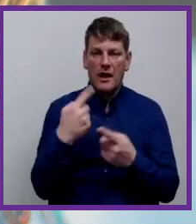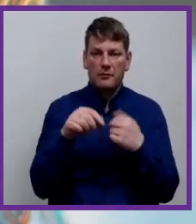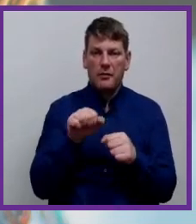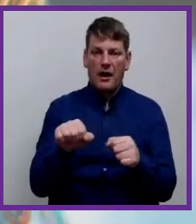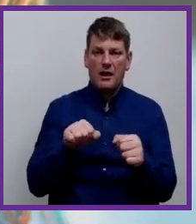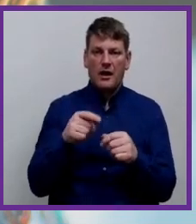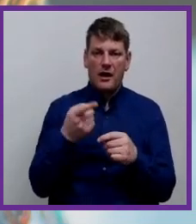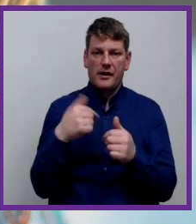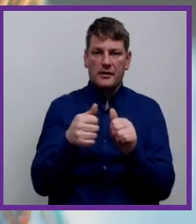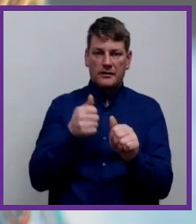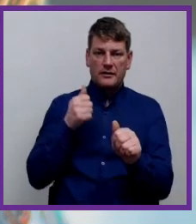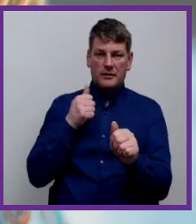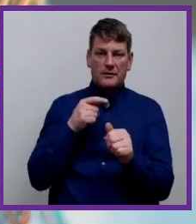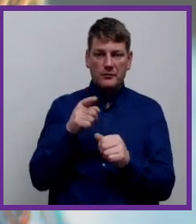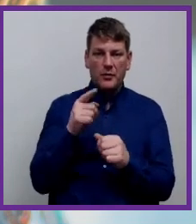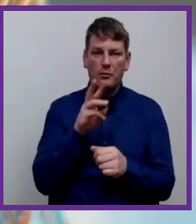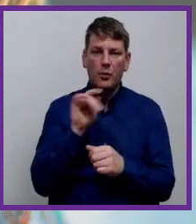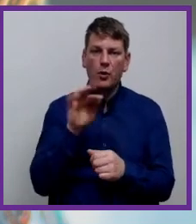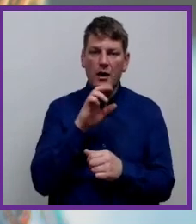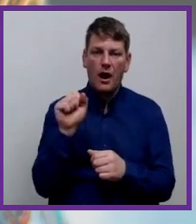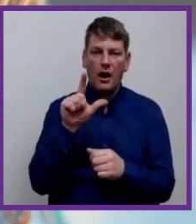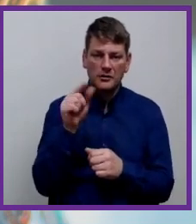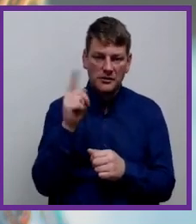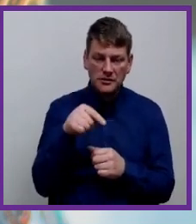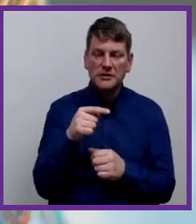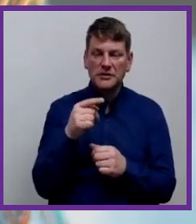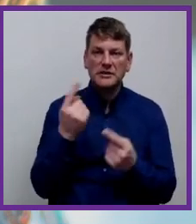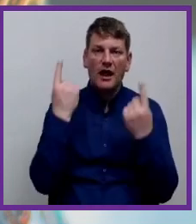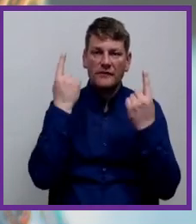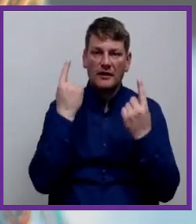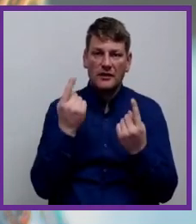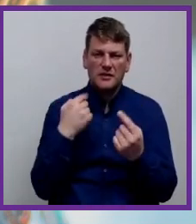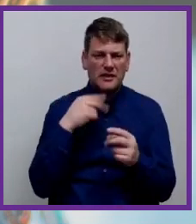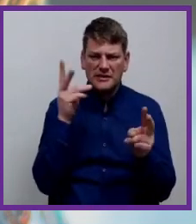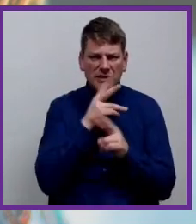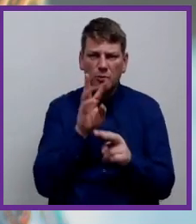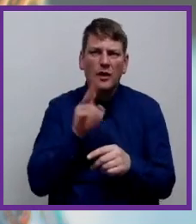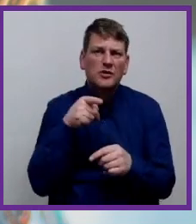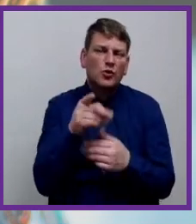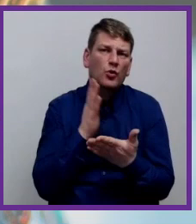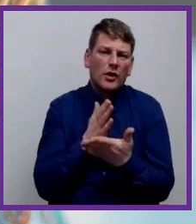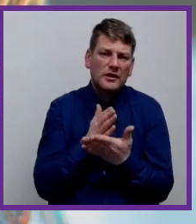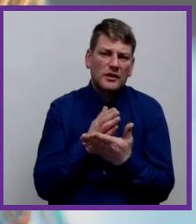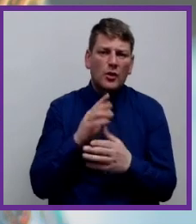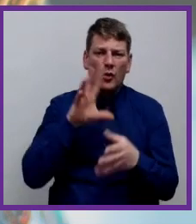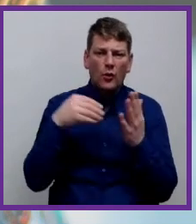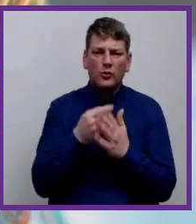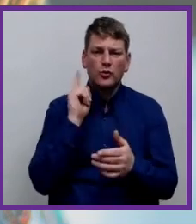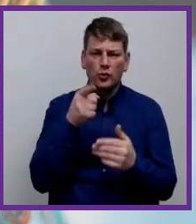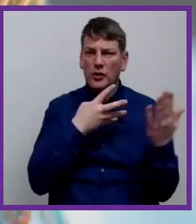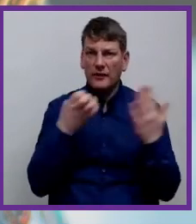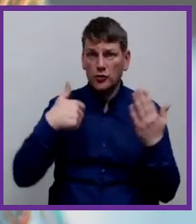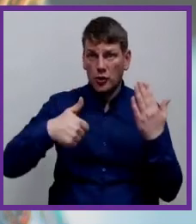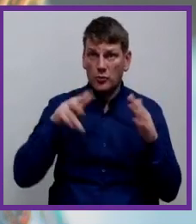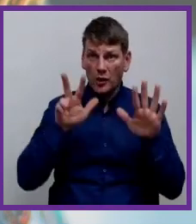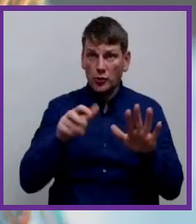sagrupējās, nu tagad mums slavenais murāls, kur es ko te vārtu nesaprotu, kur, kas tur ir īsti noticis, jo kopš 1968.